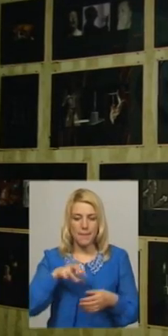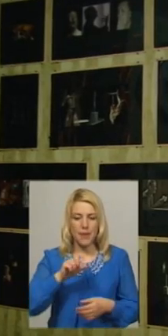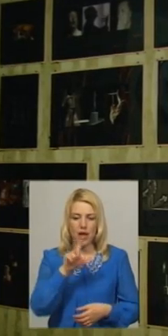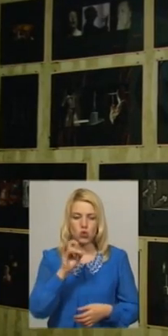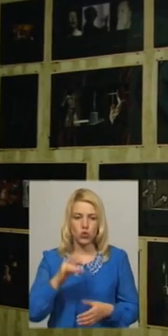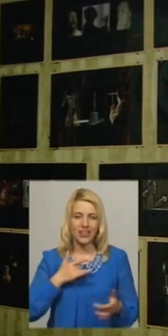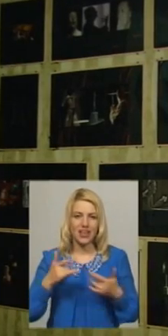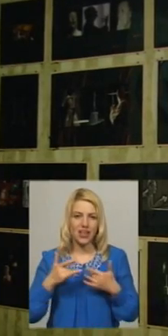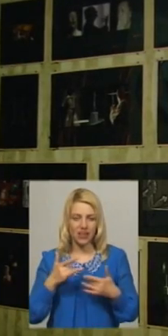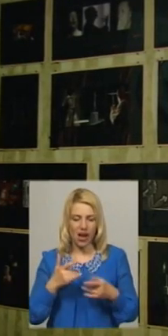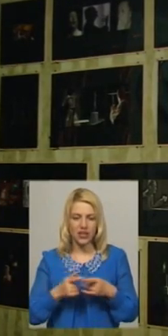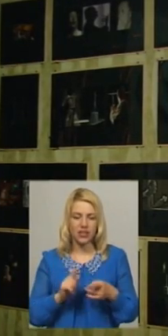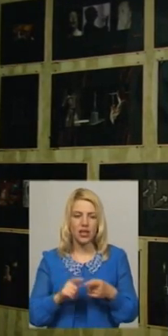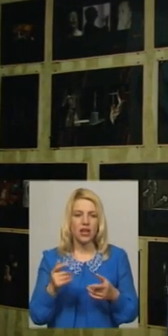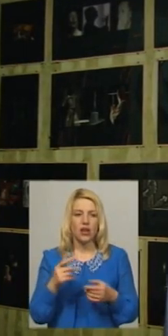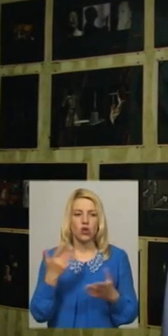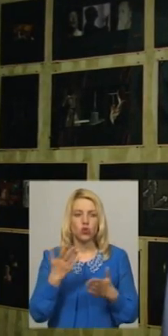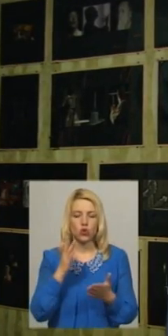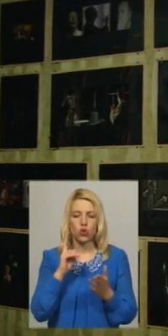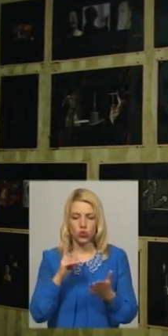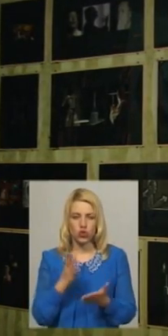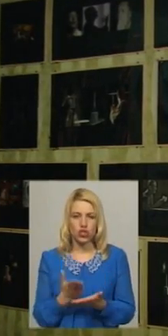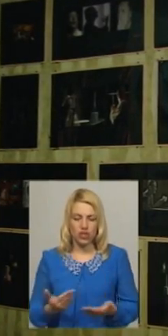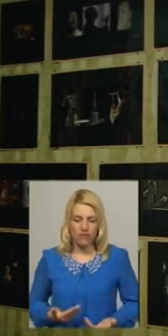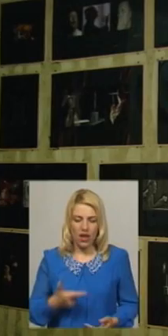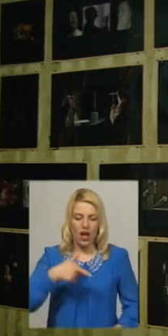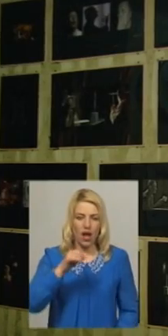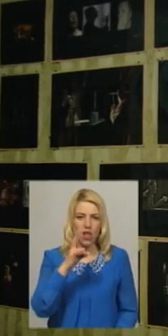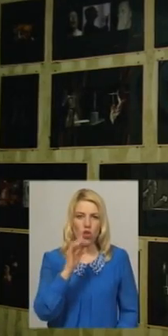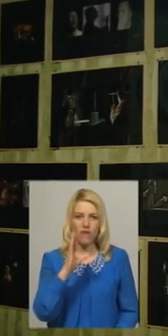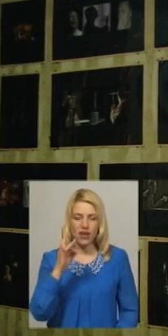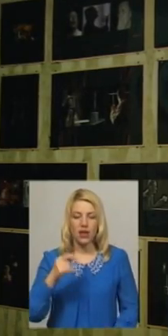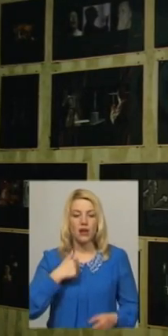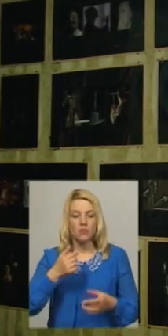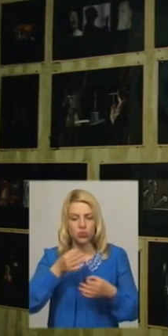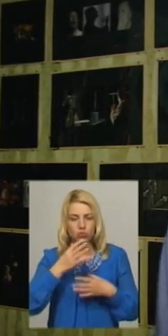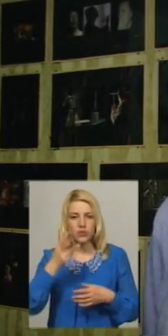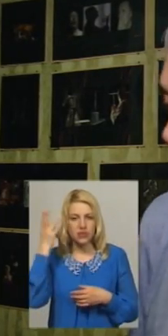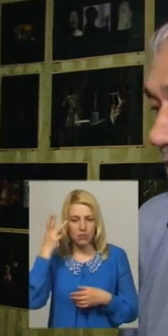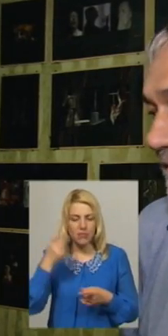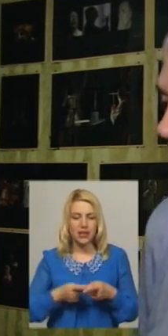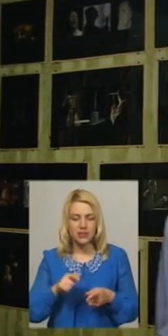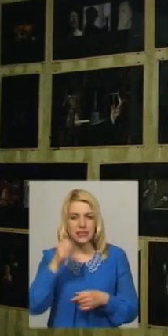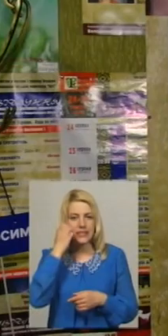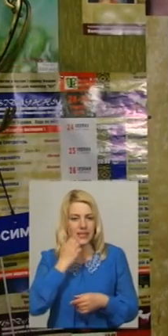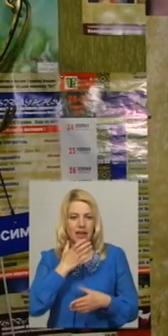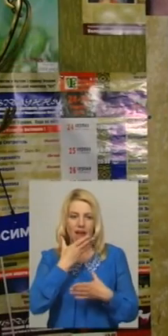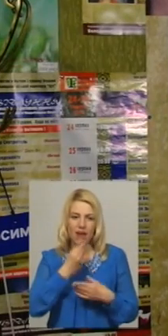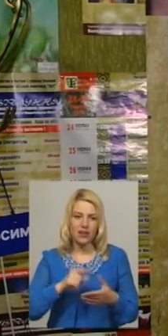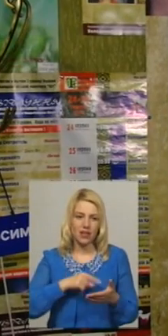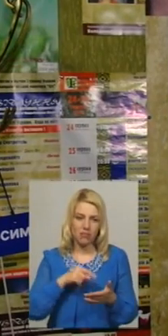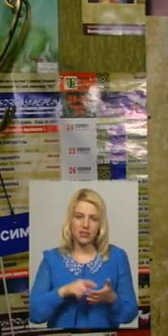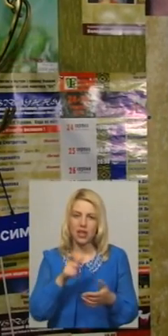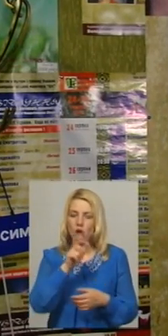письменниця, котра живе в Гановері. Я можу сказати, що Хмельницький дуже гарне, старе місто, дуже доброзичливі люди. Родзинка